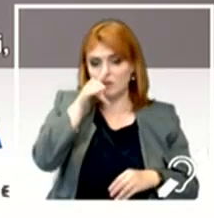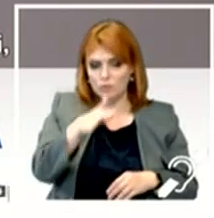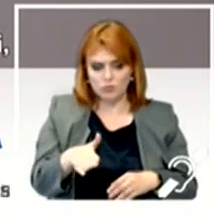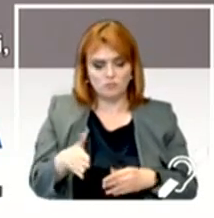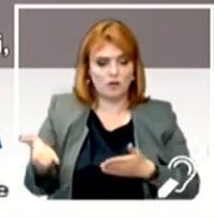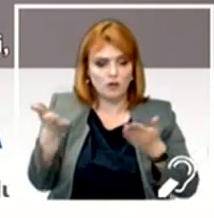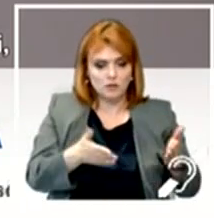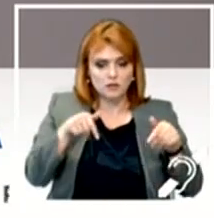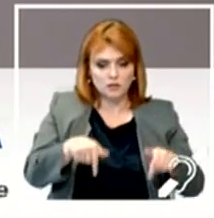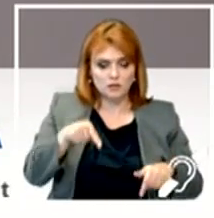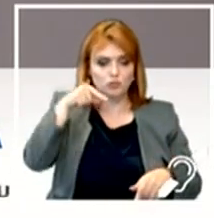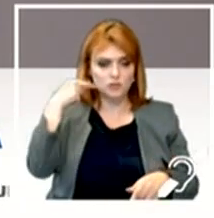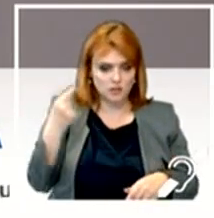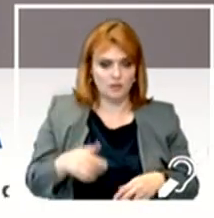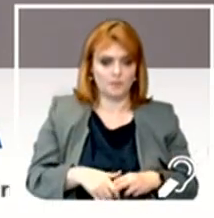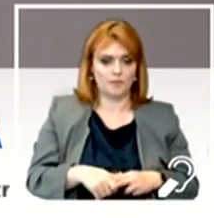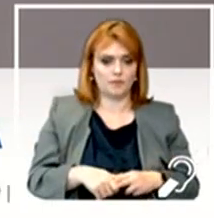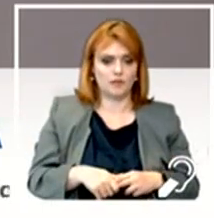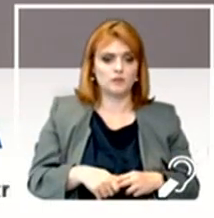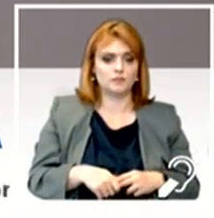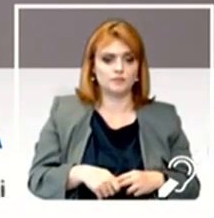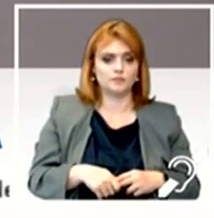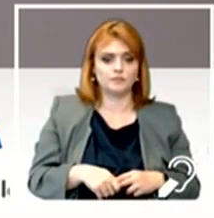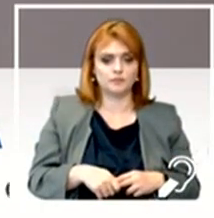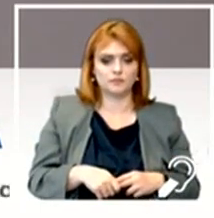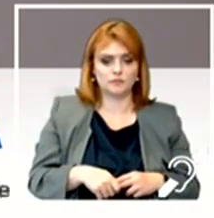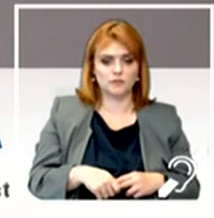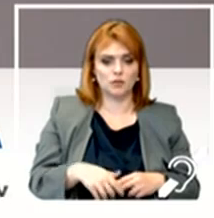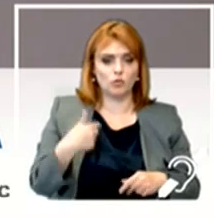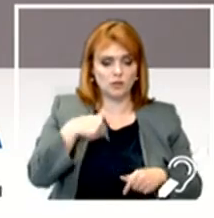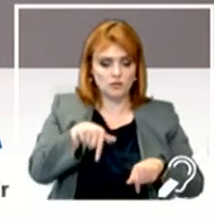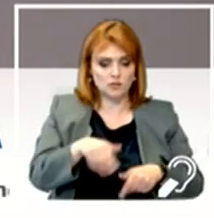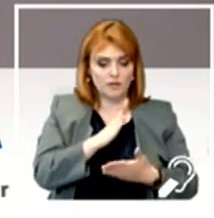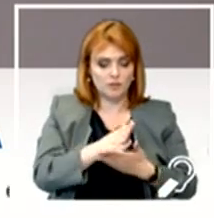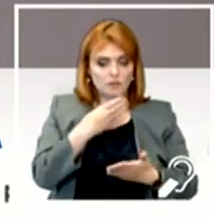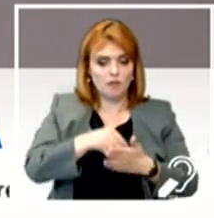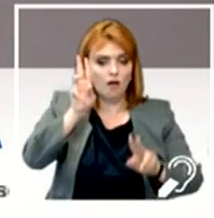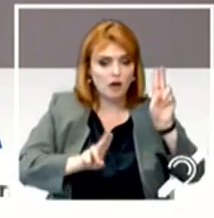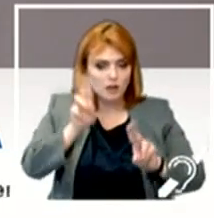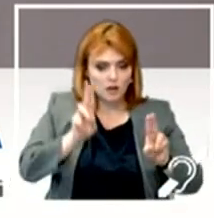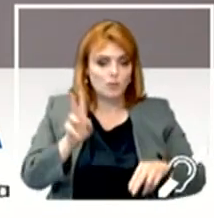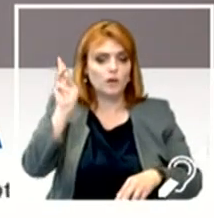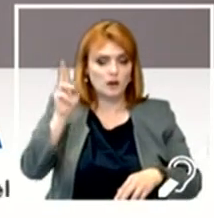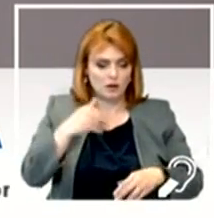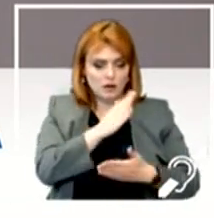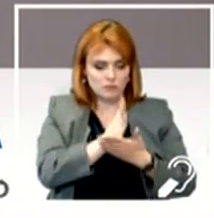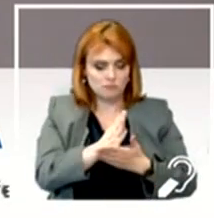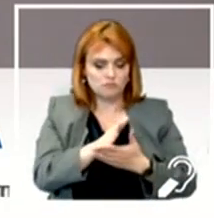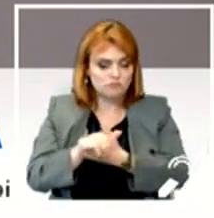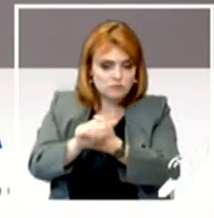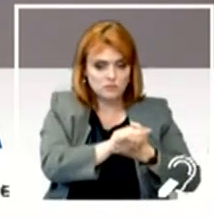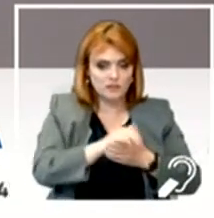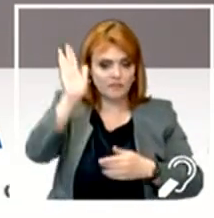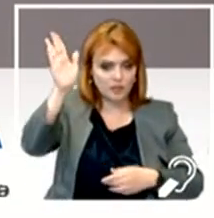konnten, spricht nicht gegen den Europarat, sondern dafür, dass wir unsere gemeinsamen Regeln künftig